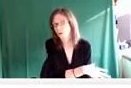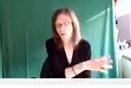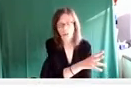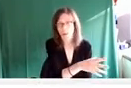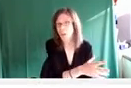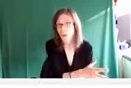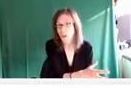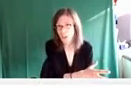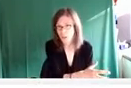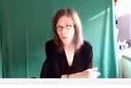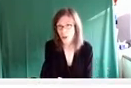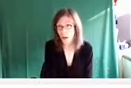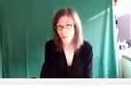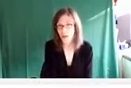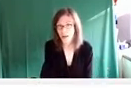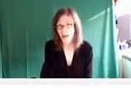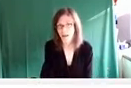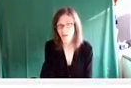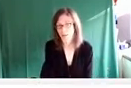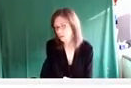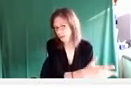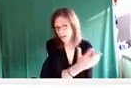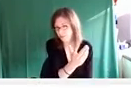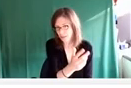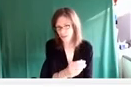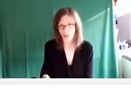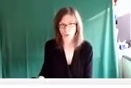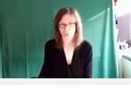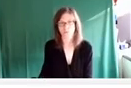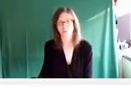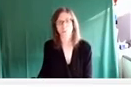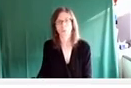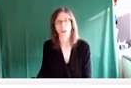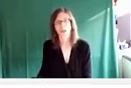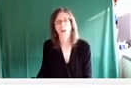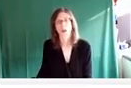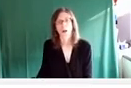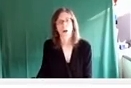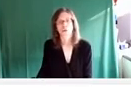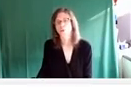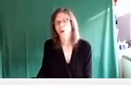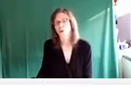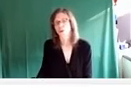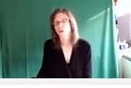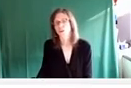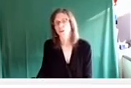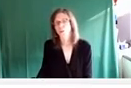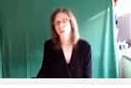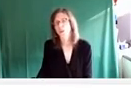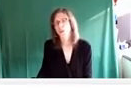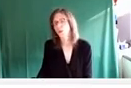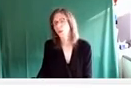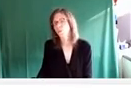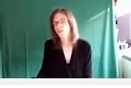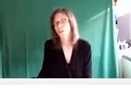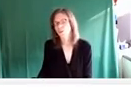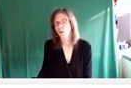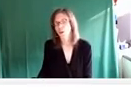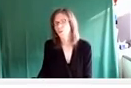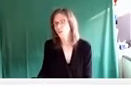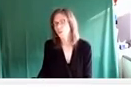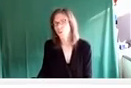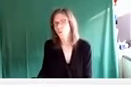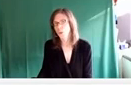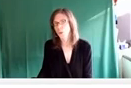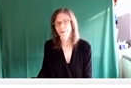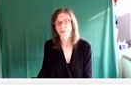de l'abandonner à la fin, disons. Donc, encore là, les fichiers README. Il y a des bonnes pratiques d'usage